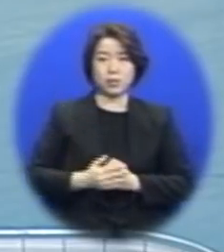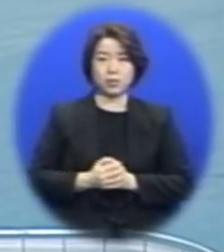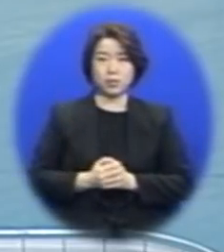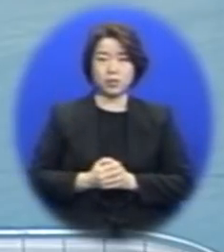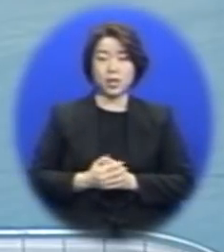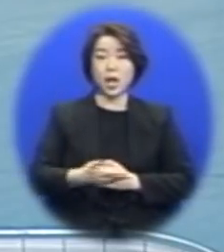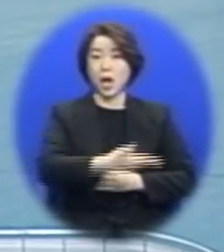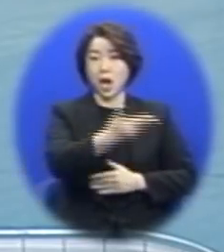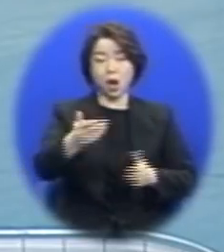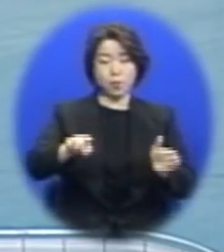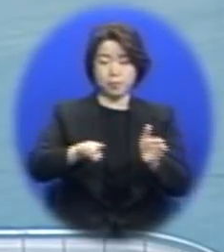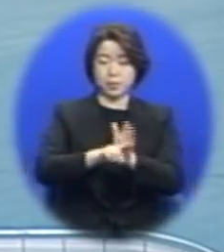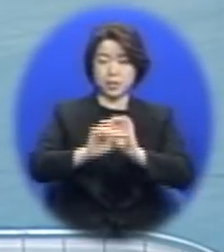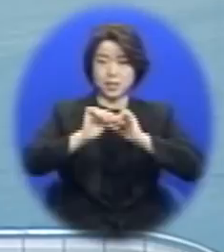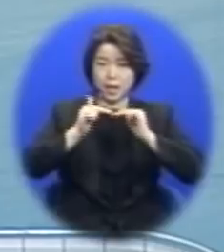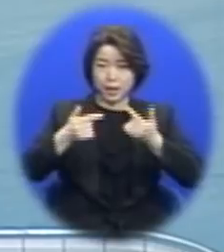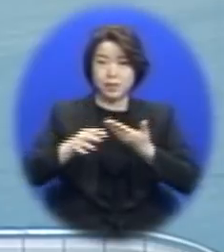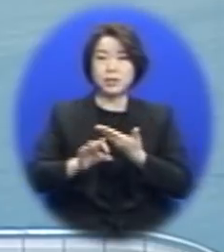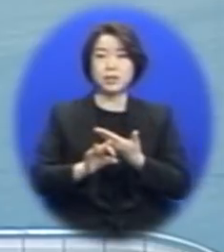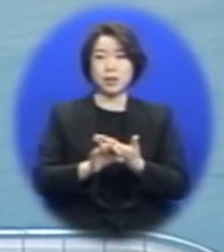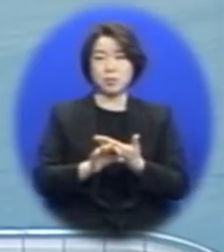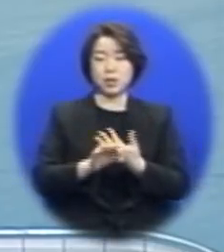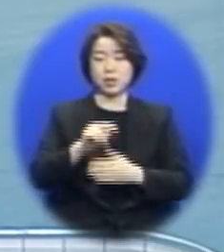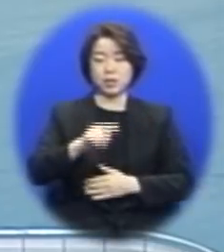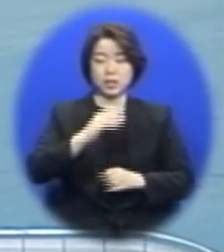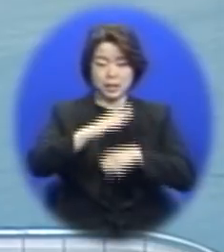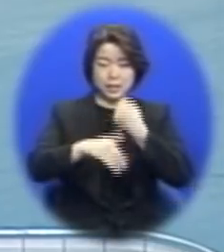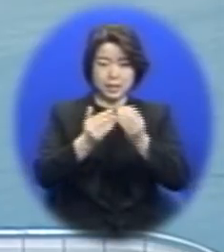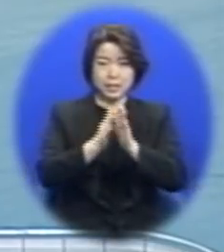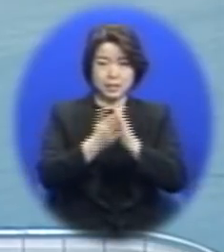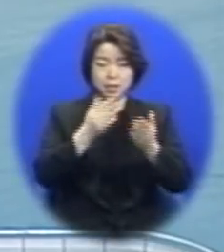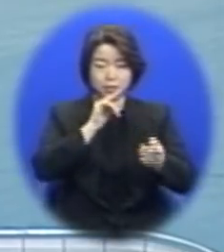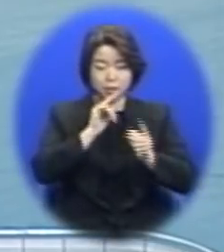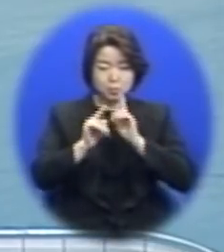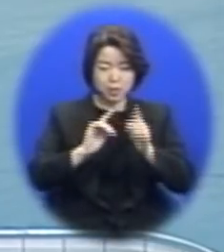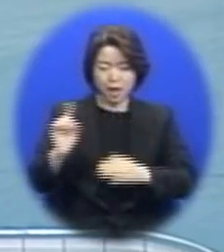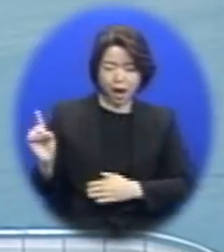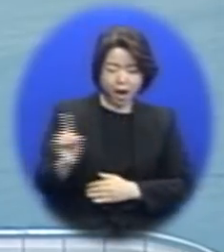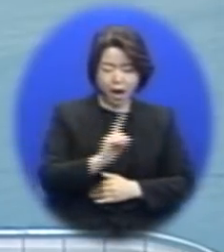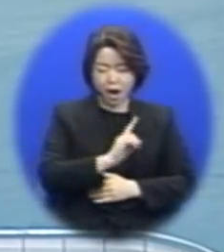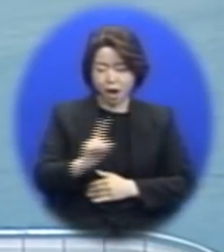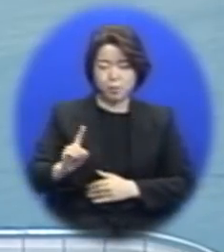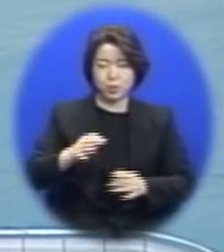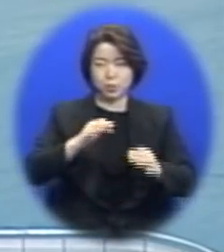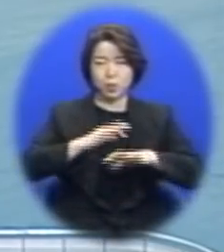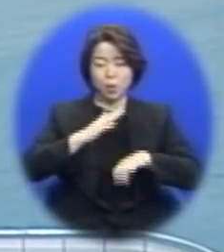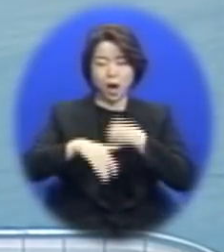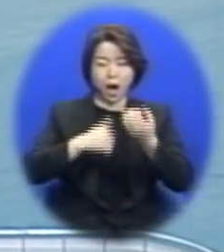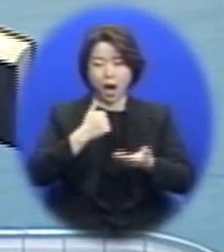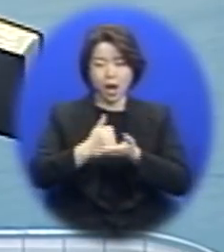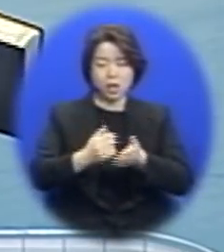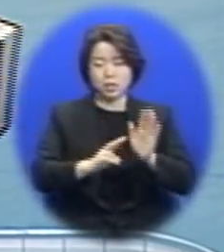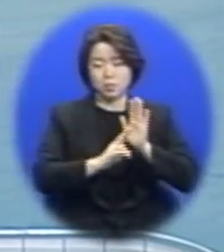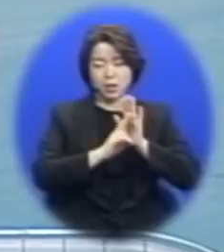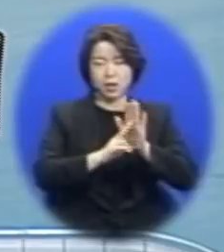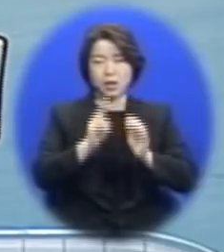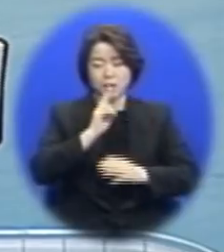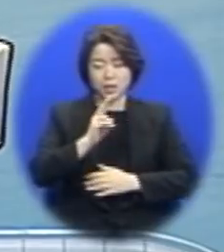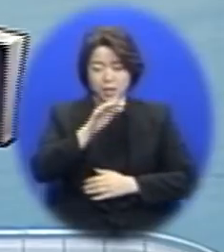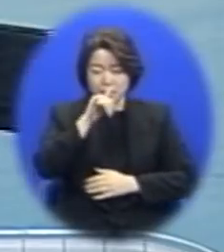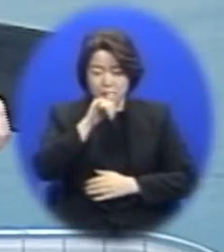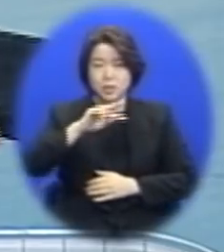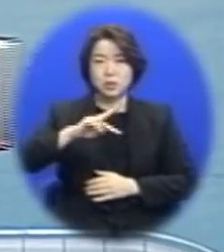만약에 여러분이 믿지 않는다고 한다면 이 성경의 말씀이 아무리 놀라운 하나님의 계시라 할지라도